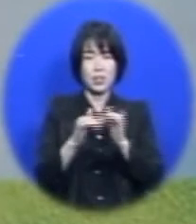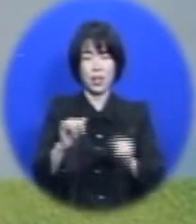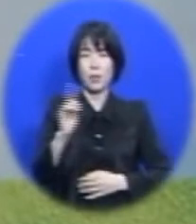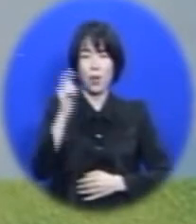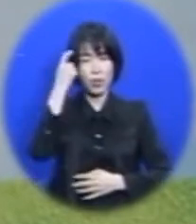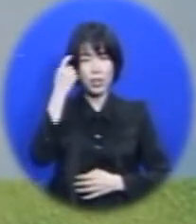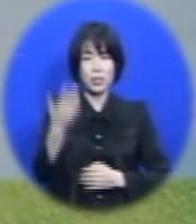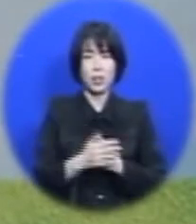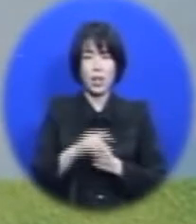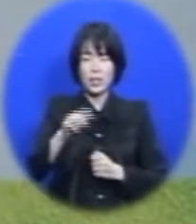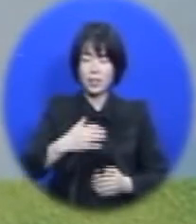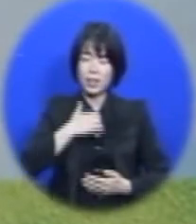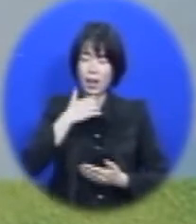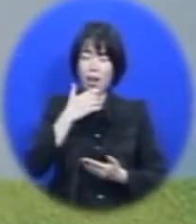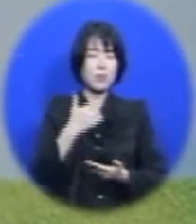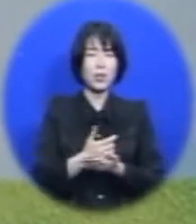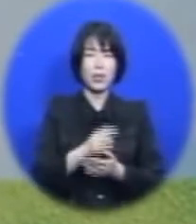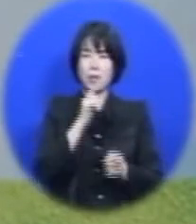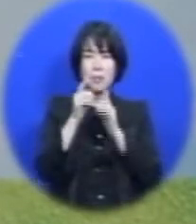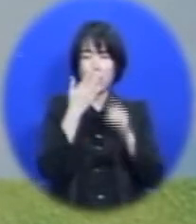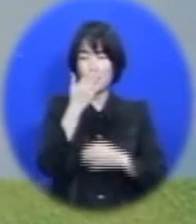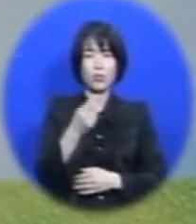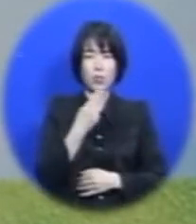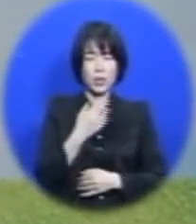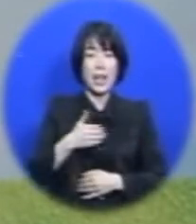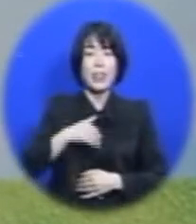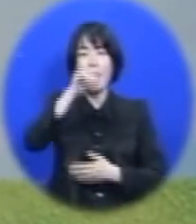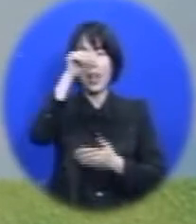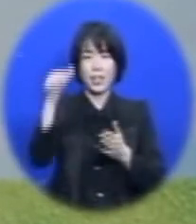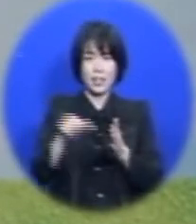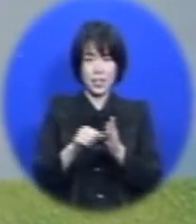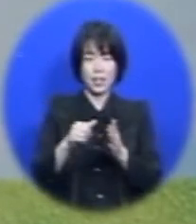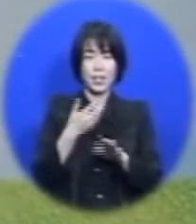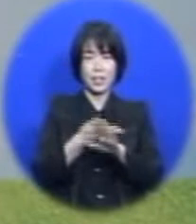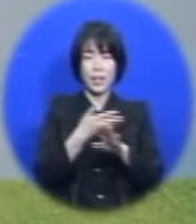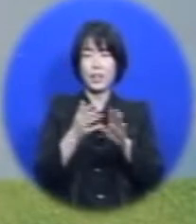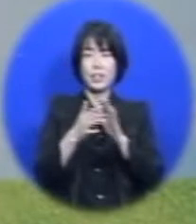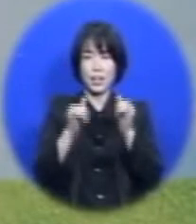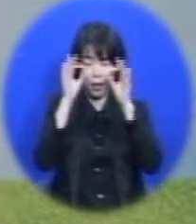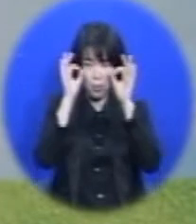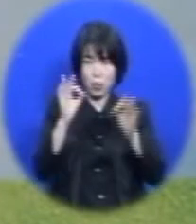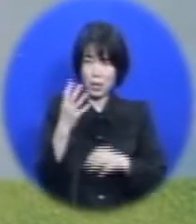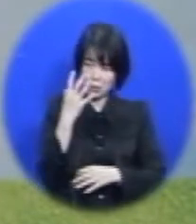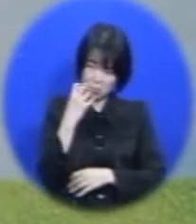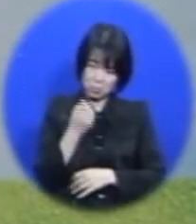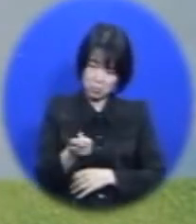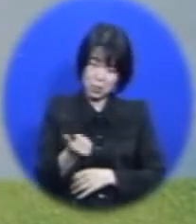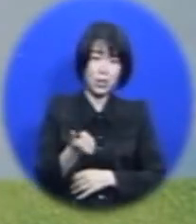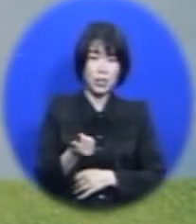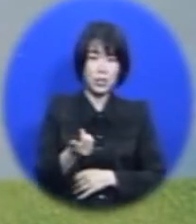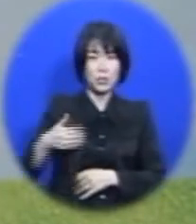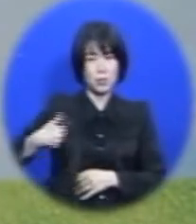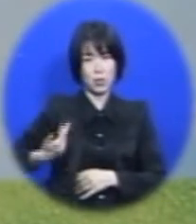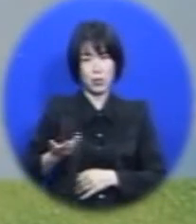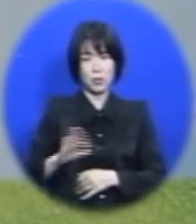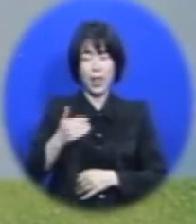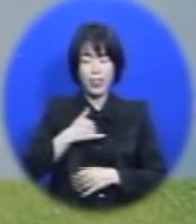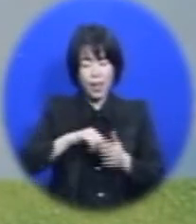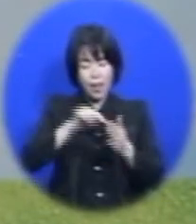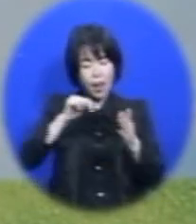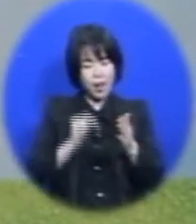그 감격이 말할 수가 없습니다. 내 인생은 다른 사람들 보기에는 초라해 보일지 몰라도 내